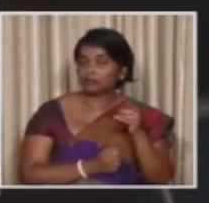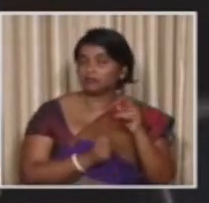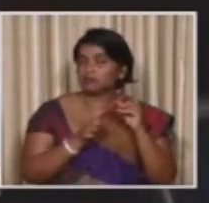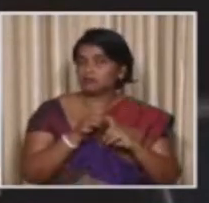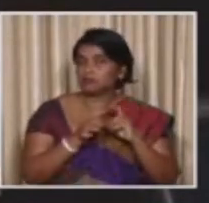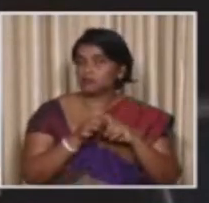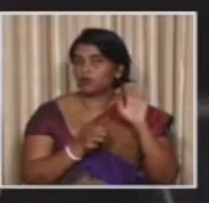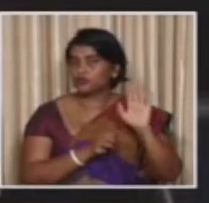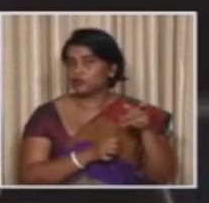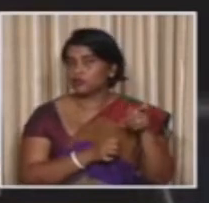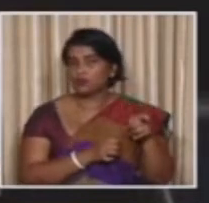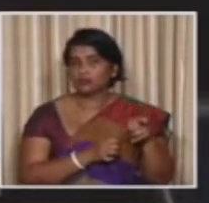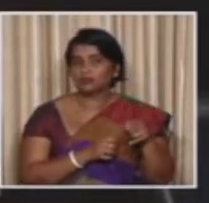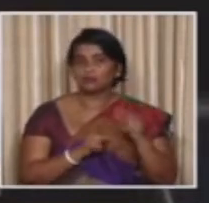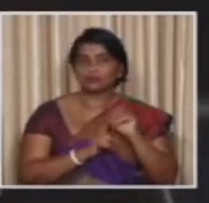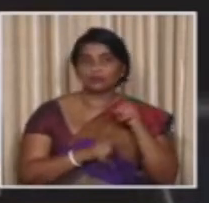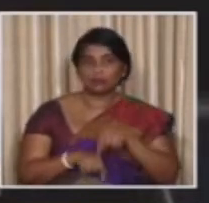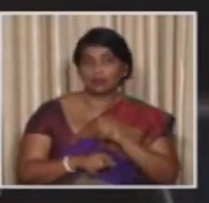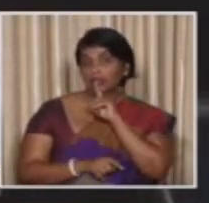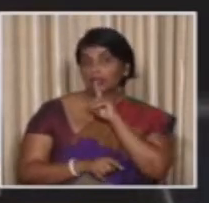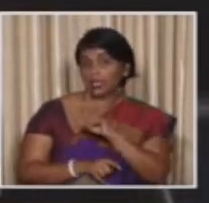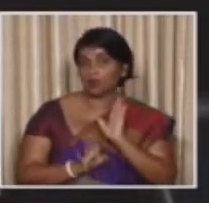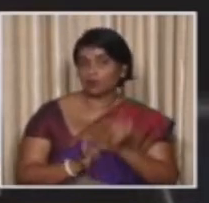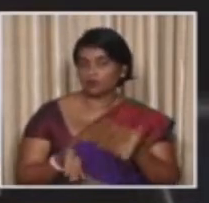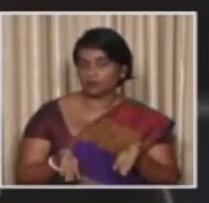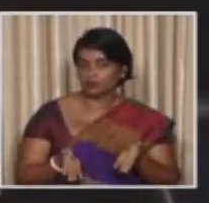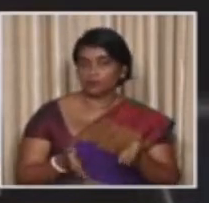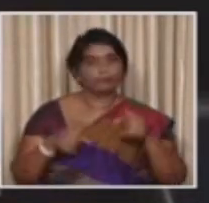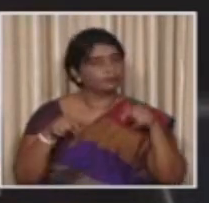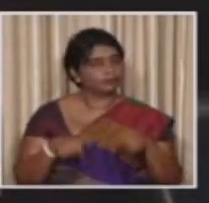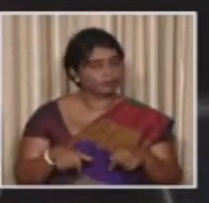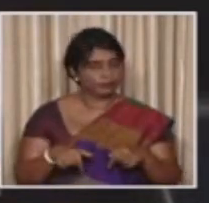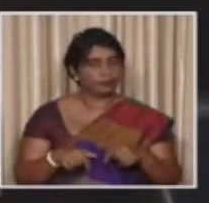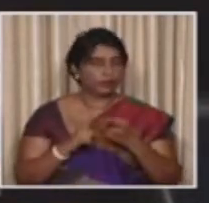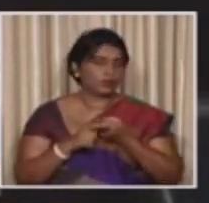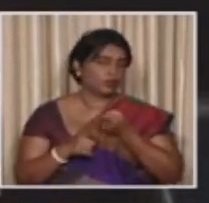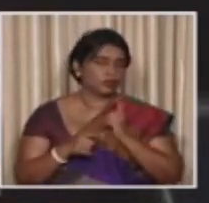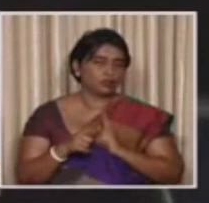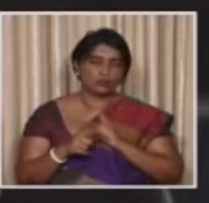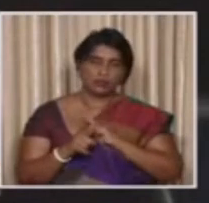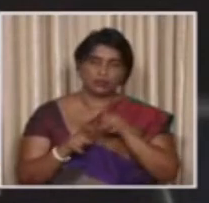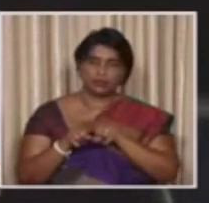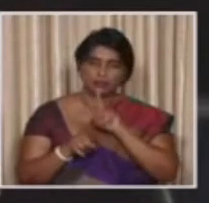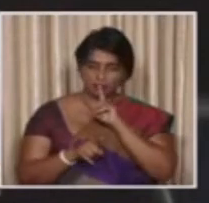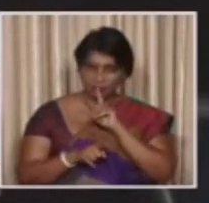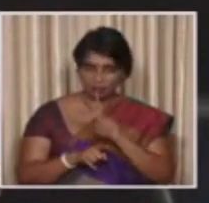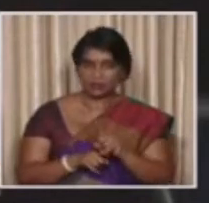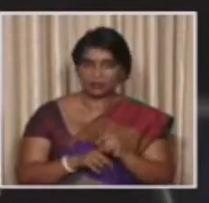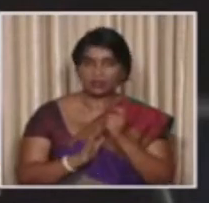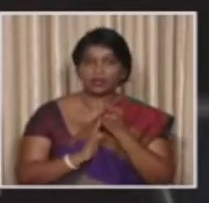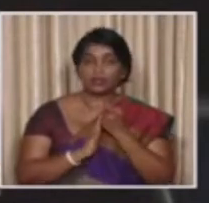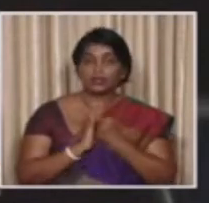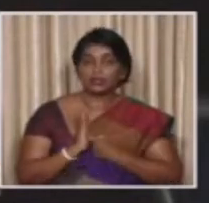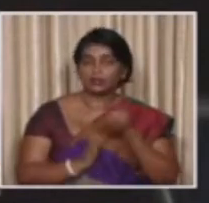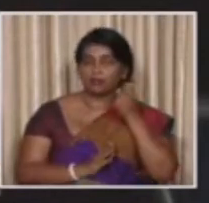ප්‍රශ්න පිළිබඳව මේ වේදිකාව පාවිච්චි කරන්න ඕනේ කියලා. දැන් උදාහරණයක් විදිහට ගත්තොත් නීතියේ